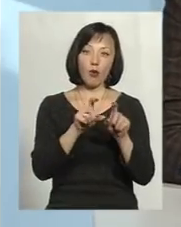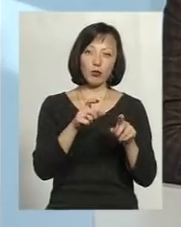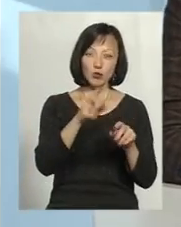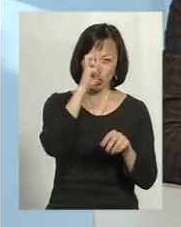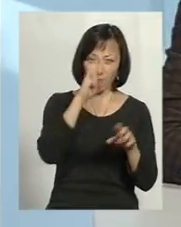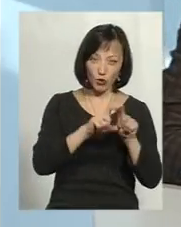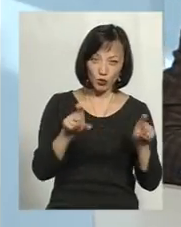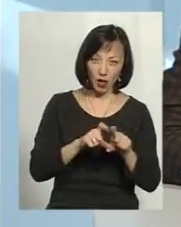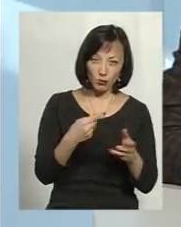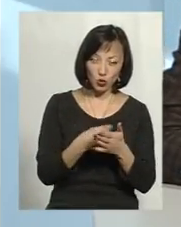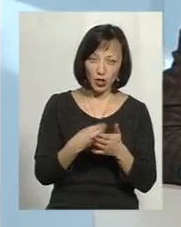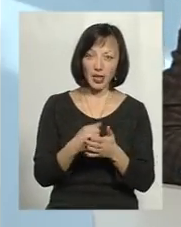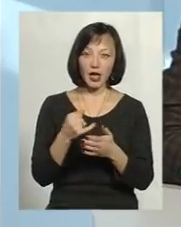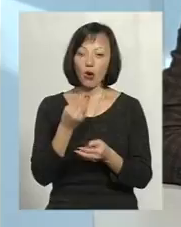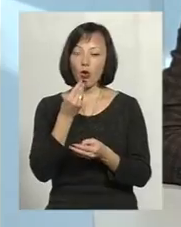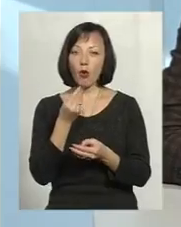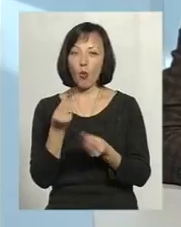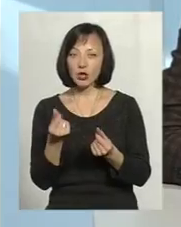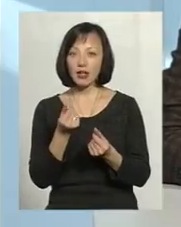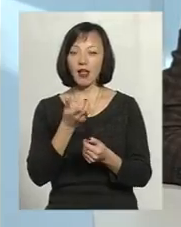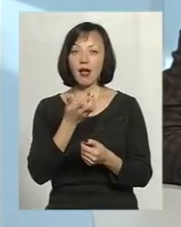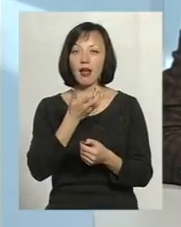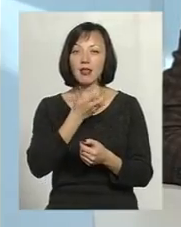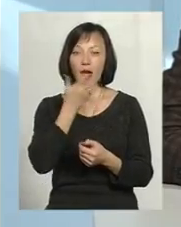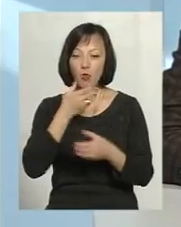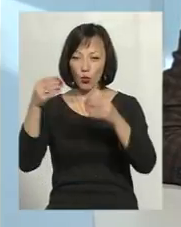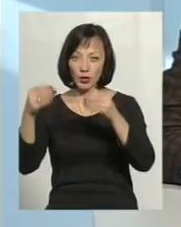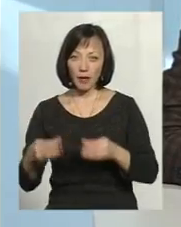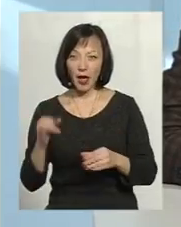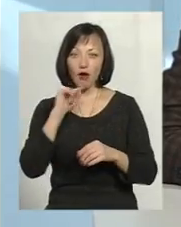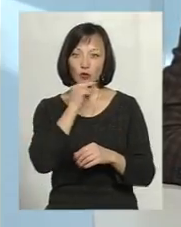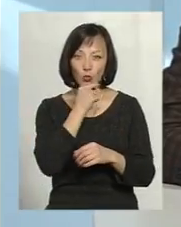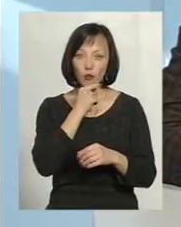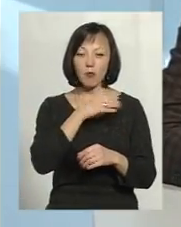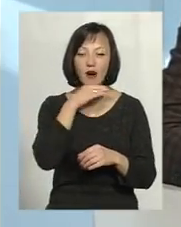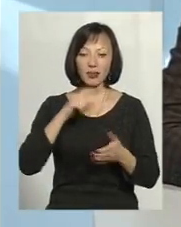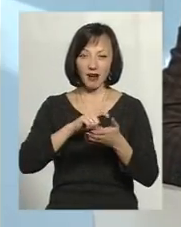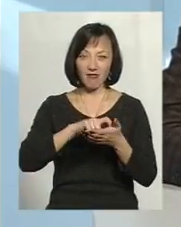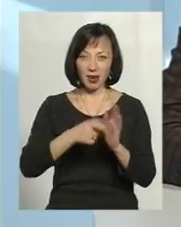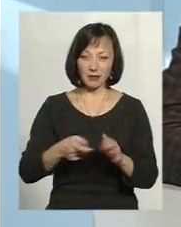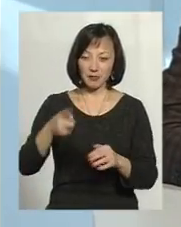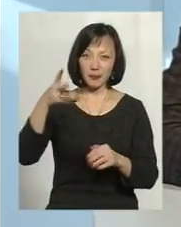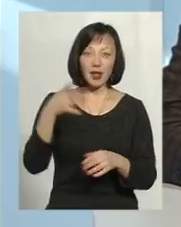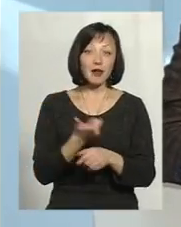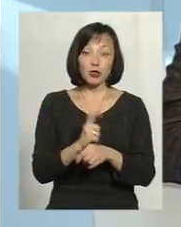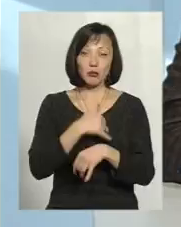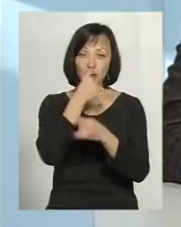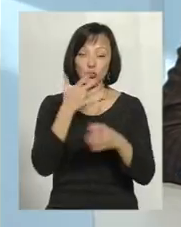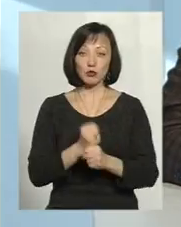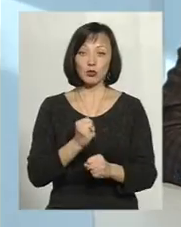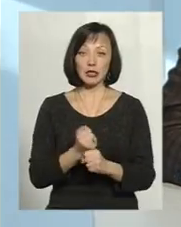кошти на термомодернізацію і економію по багатоквартирних житлових будинків. Більше фактично ми нічого не можемо зробити, тому